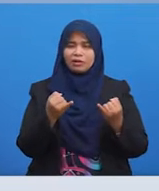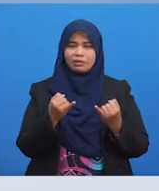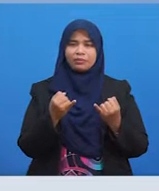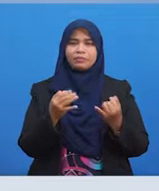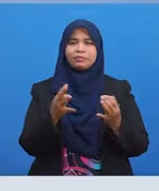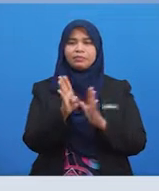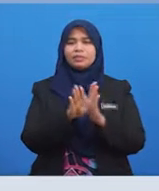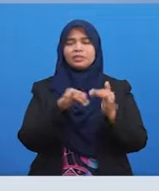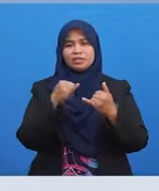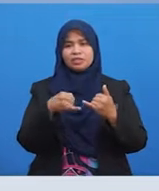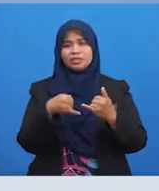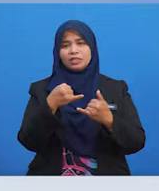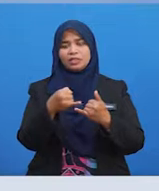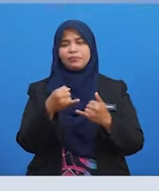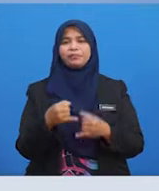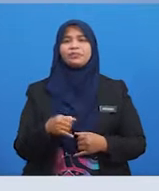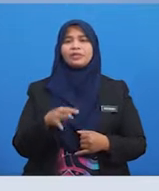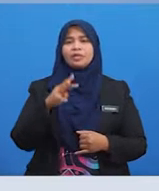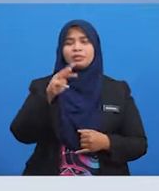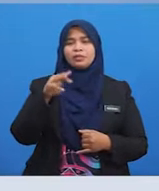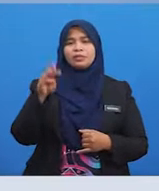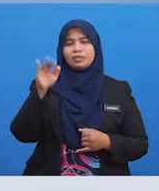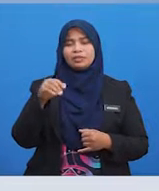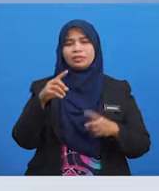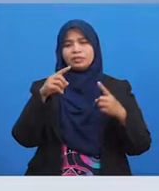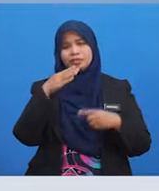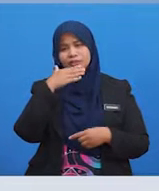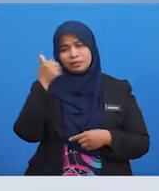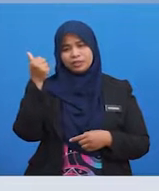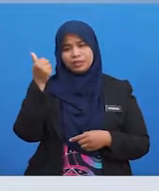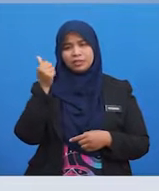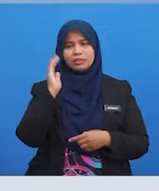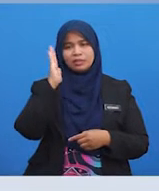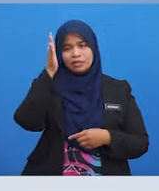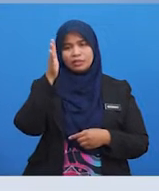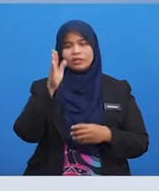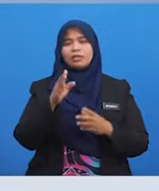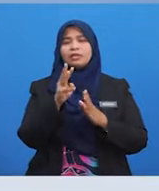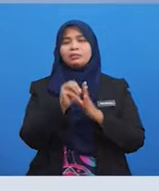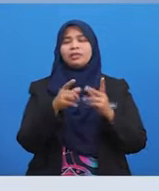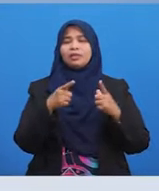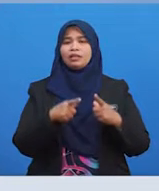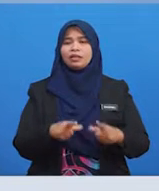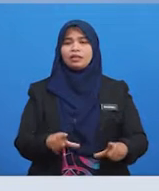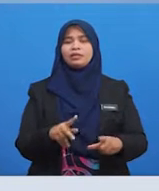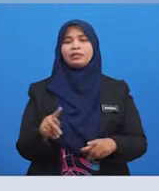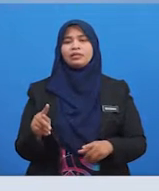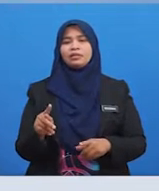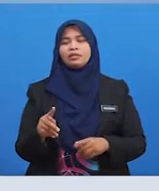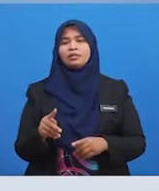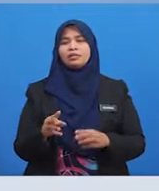berjaya. Murid yang cemerlang akan melahirkan